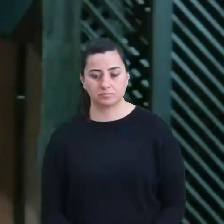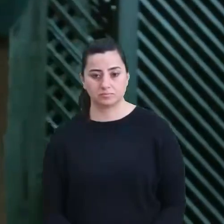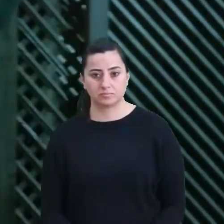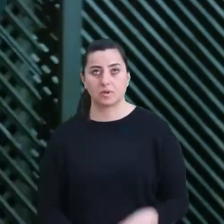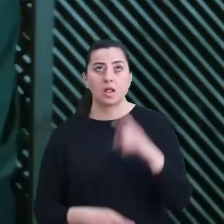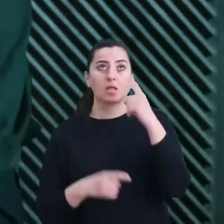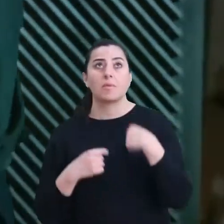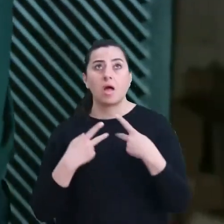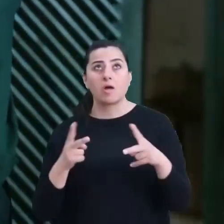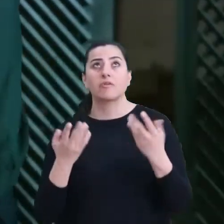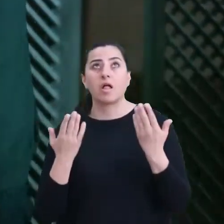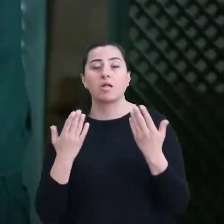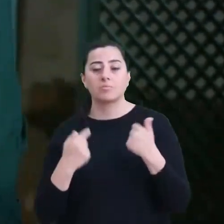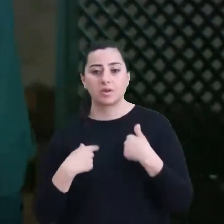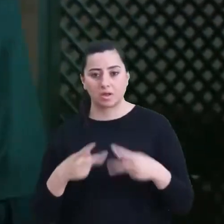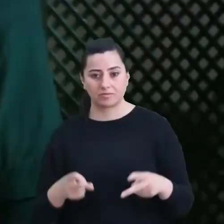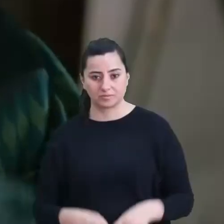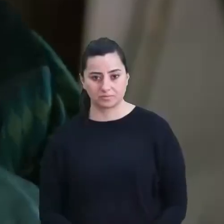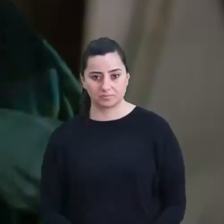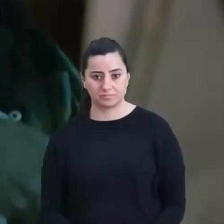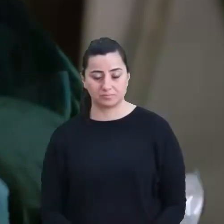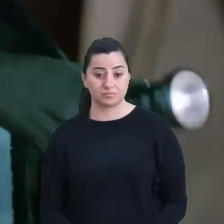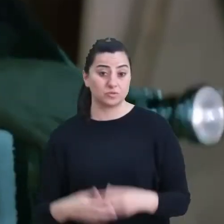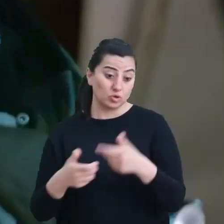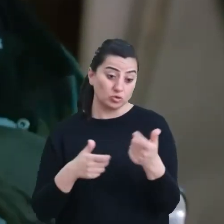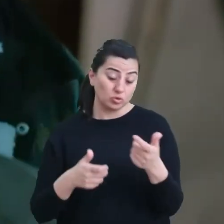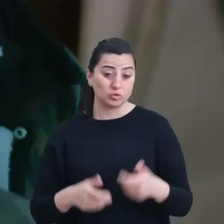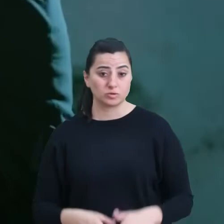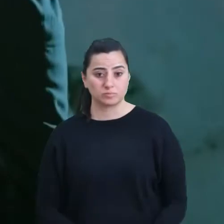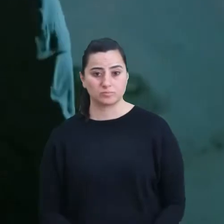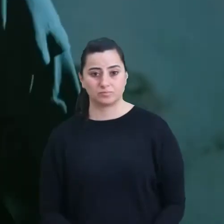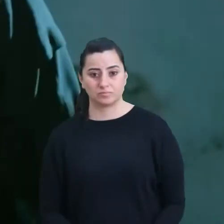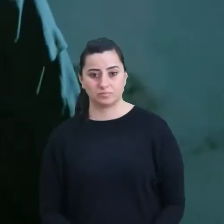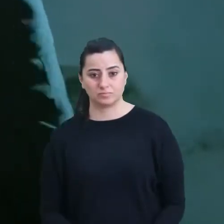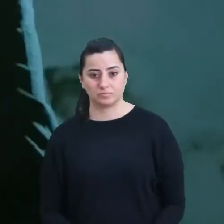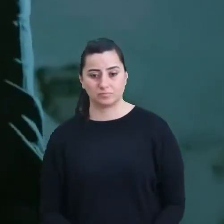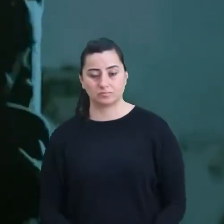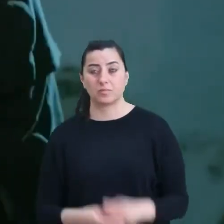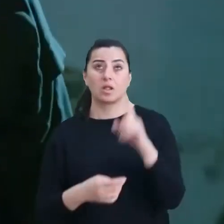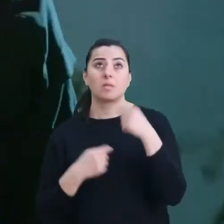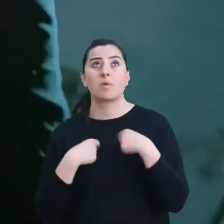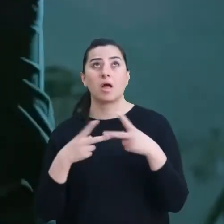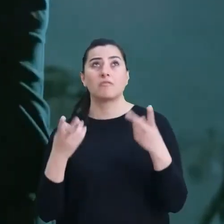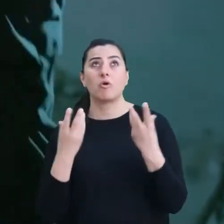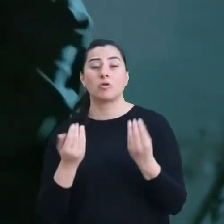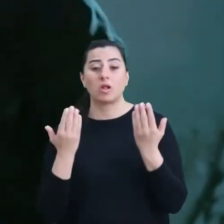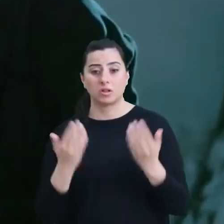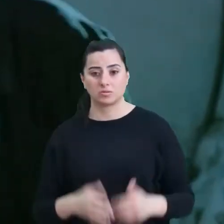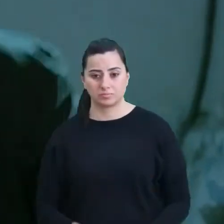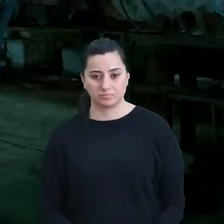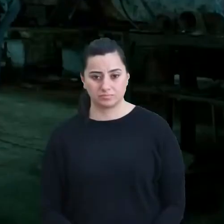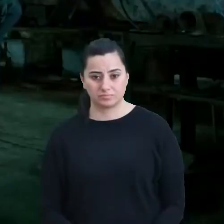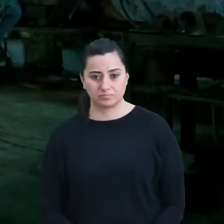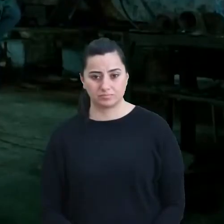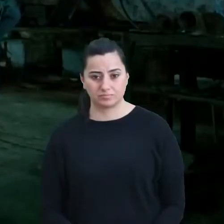affet ya. Allah'ım sen beni affet. Huyanlı dök, huyanlı dök. Allah'ım sen beni affet. Benzini